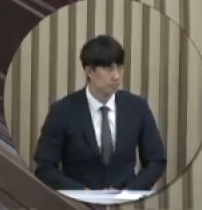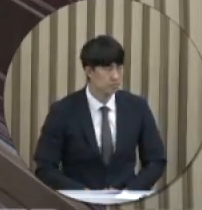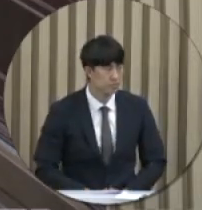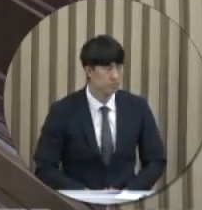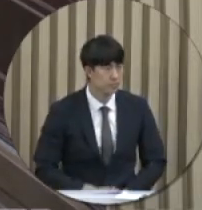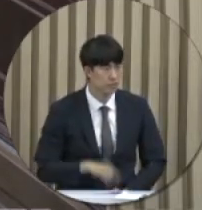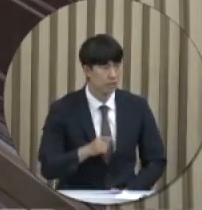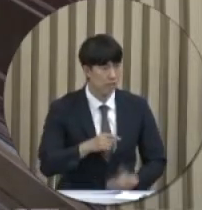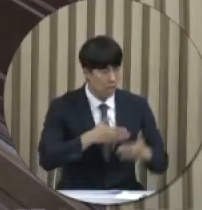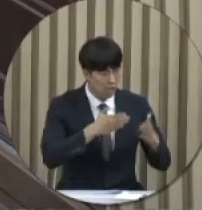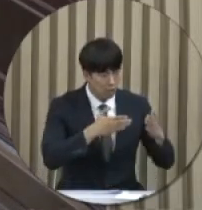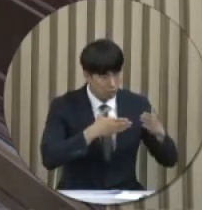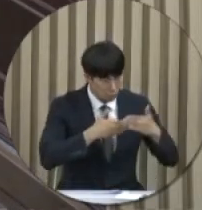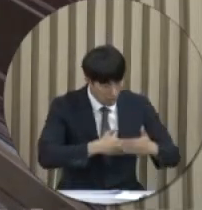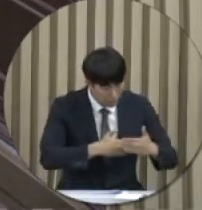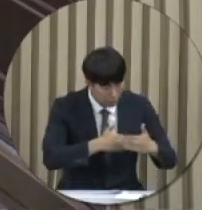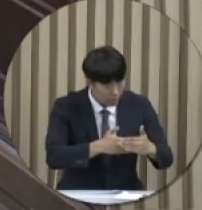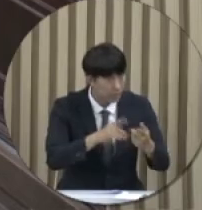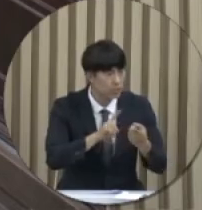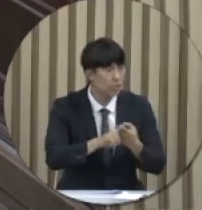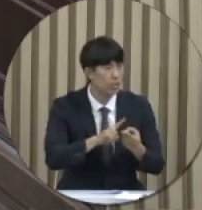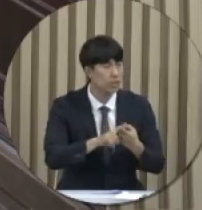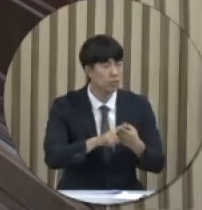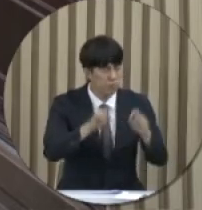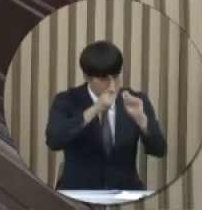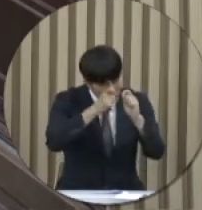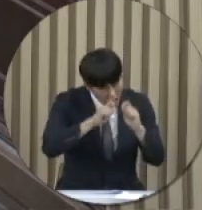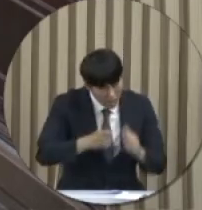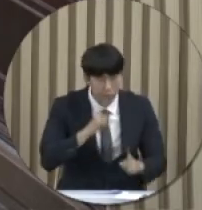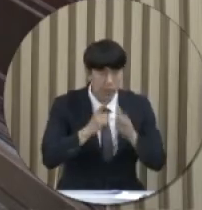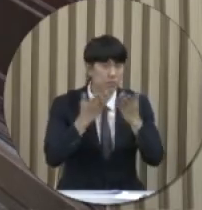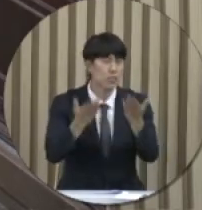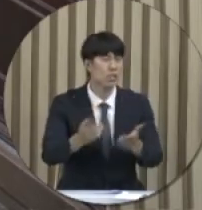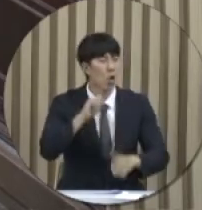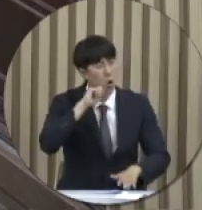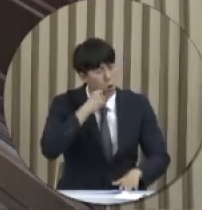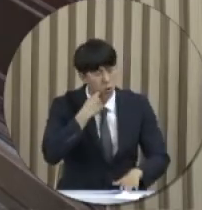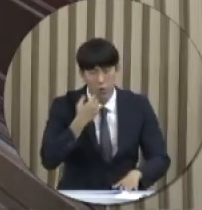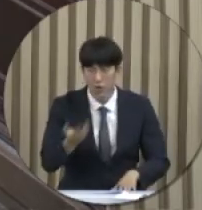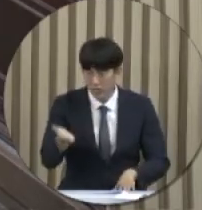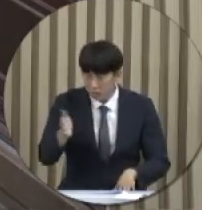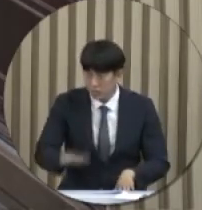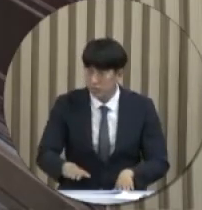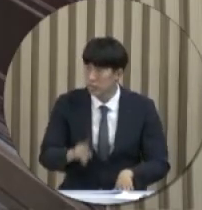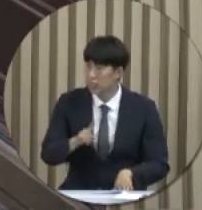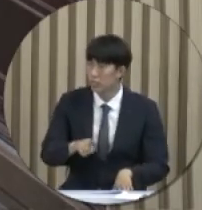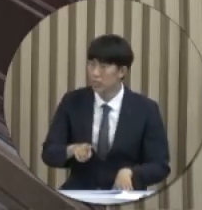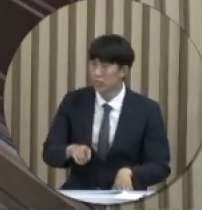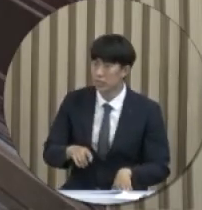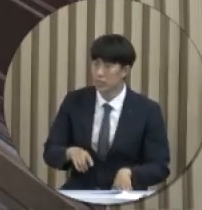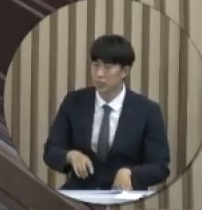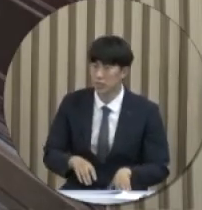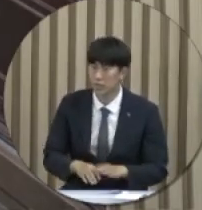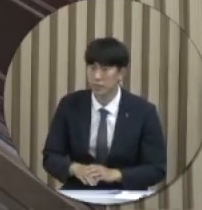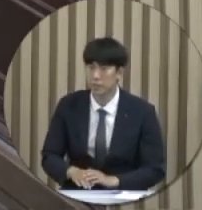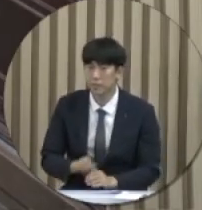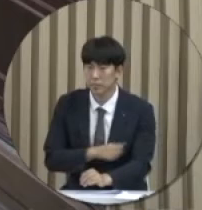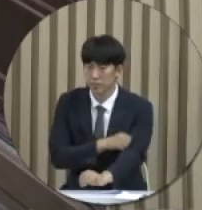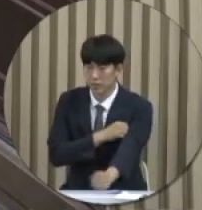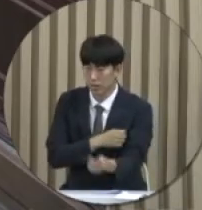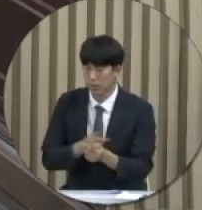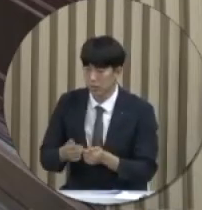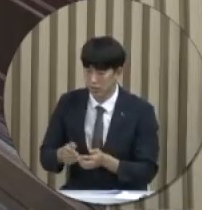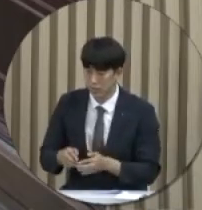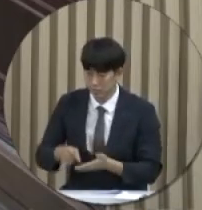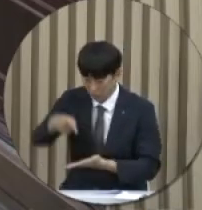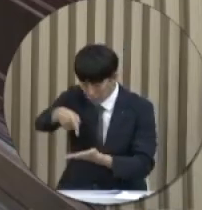하는 과정의 모든 거를 다 말씀드릴 수는 없습니다. 근데 저희는 이 경계 조정 문제가 화성시에도 매우